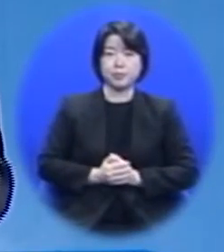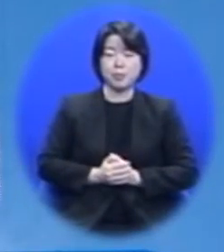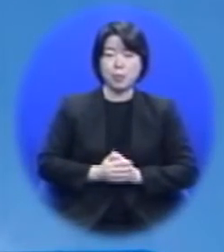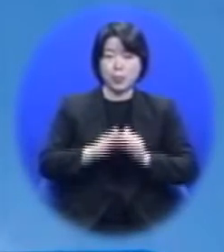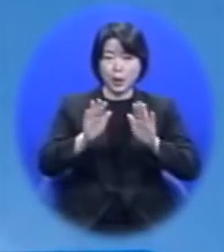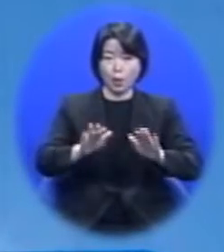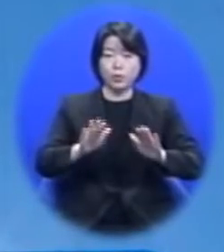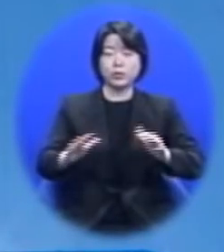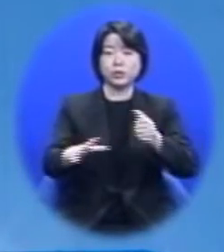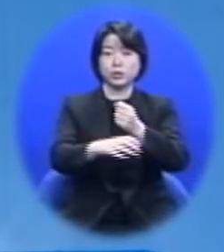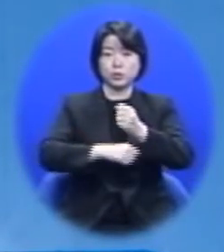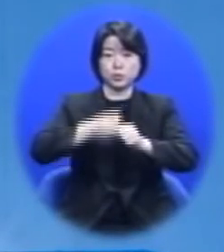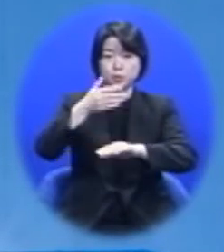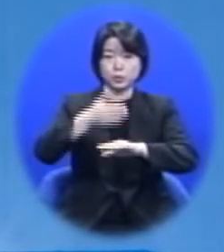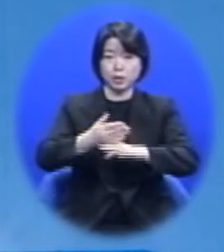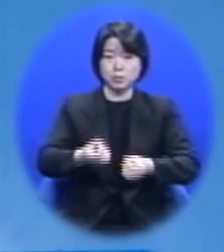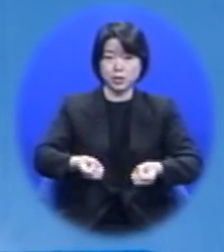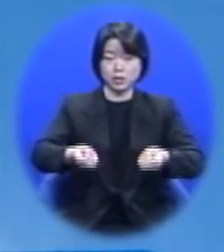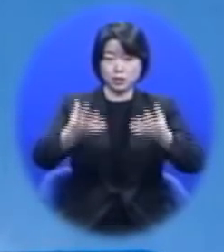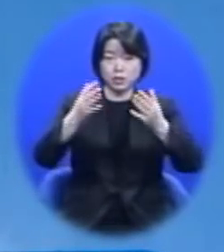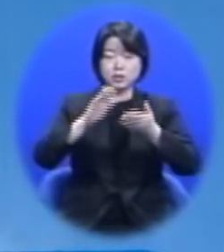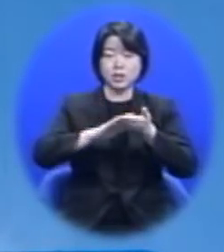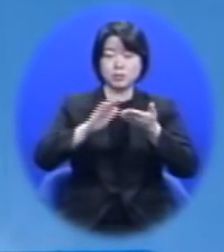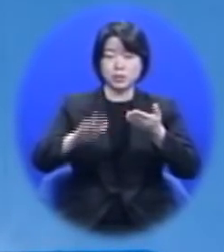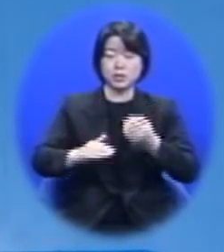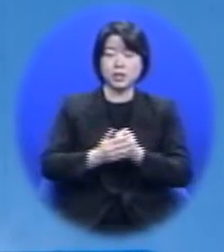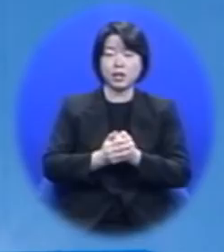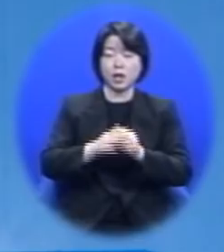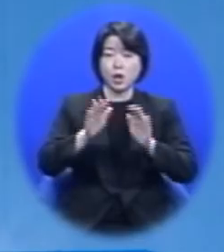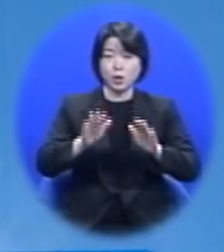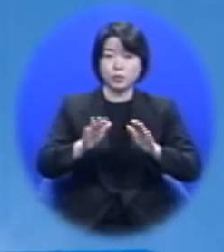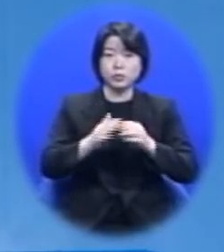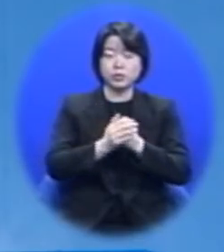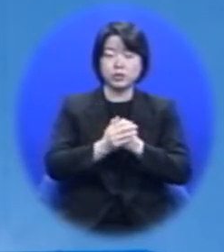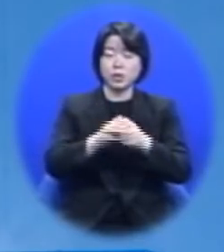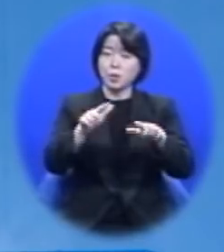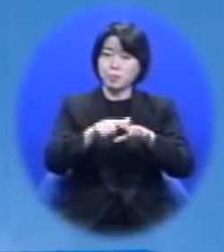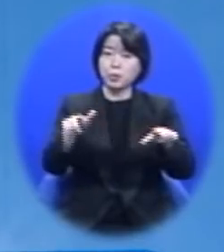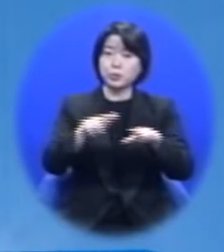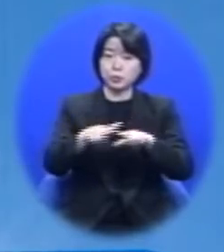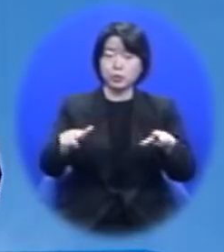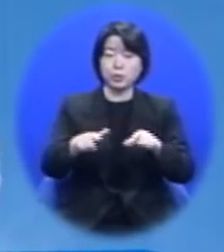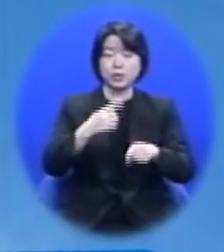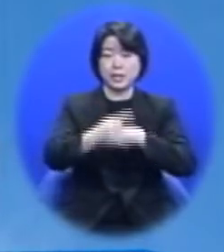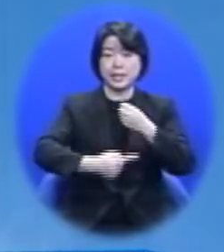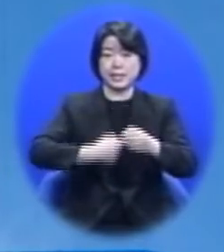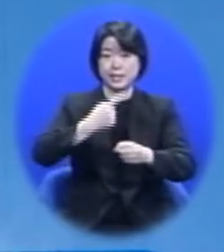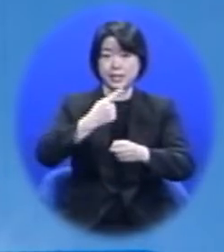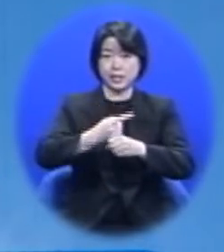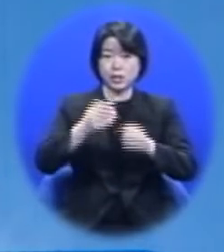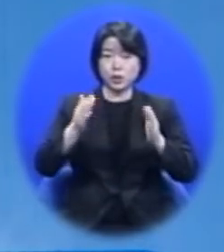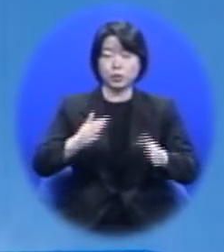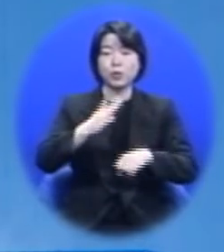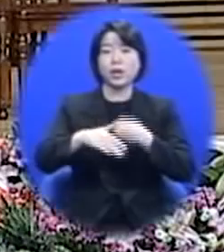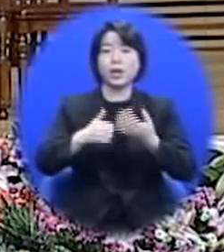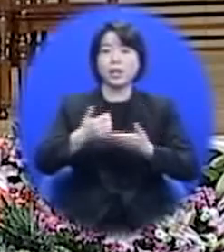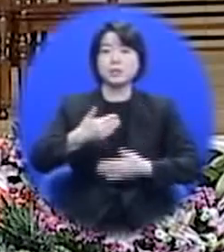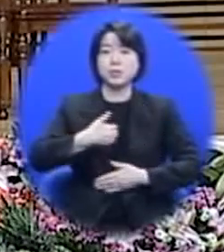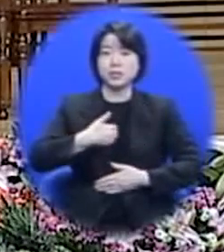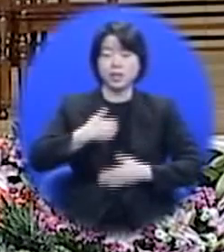오늘은 추수감사 주일입니다. 추수감사 주일을 흔히들 1년 동안 하나님이 내게